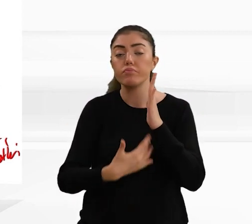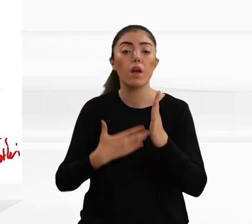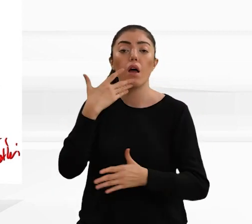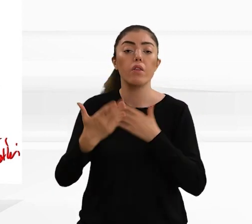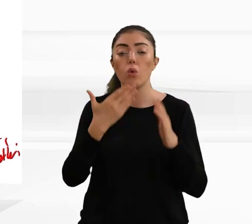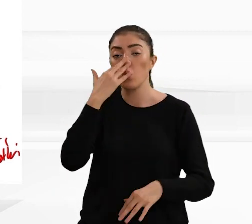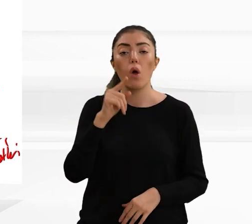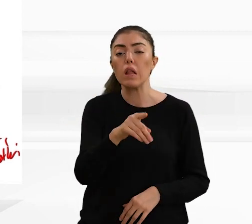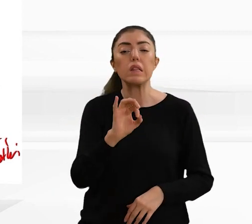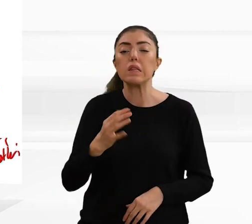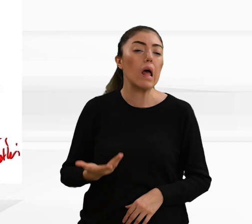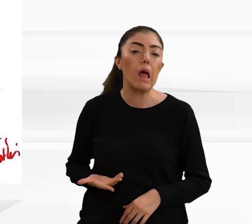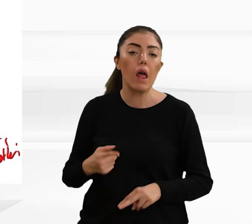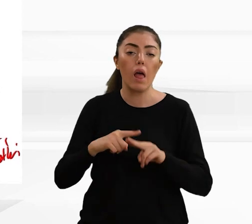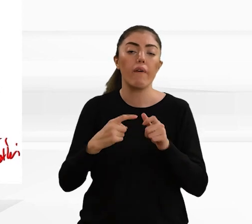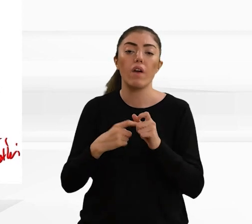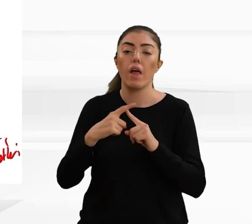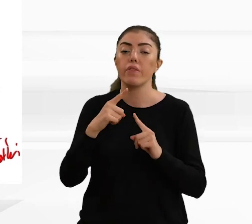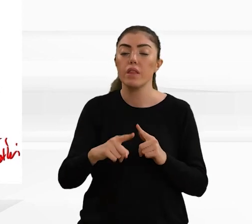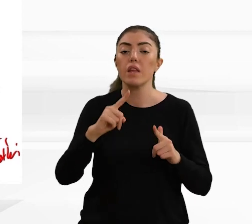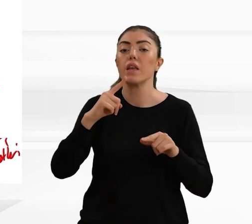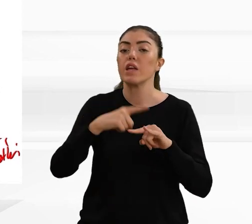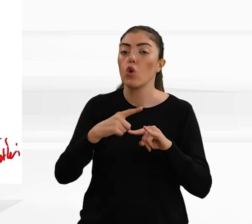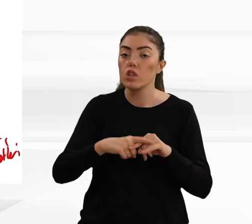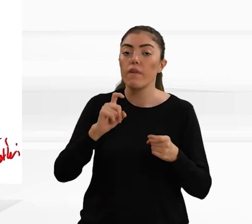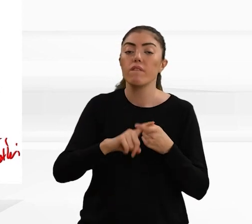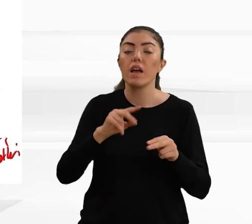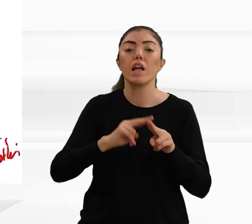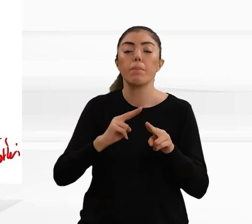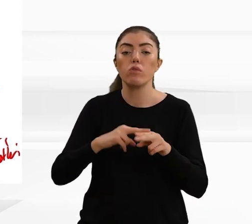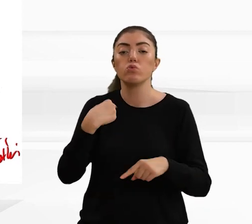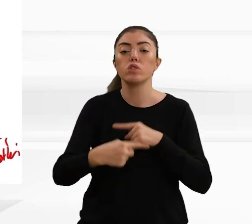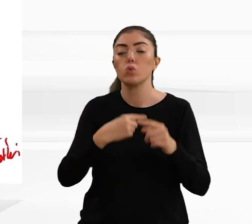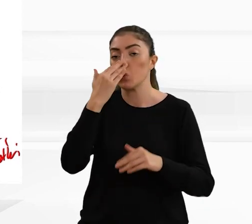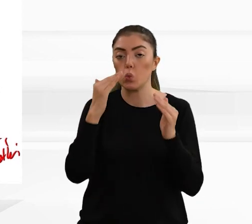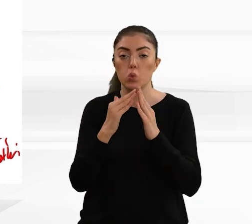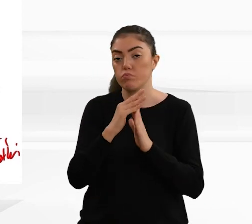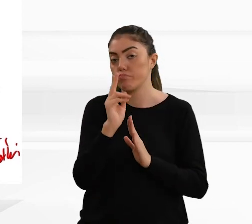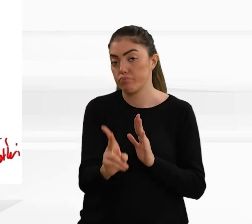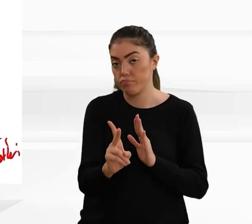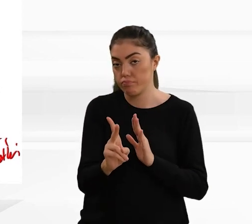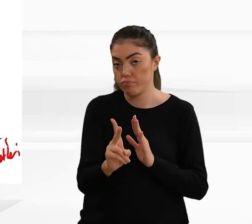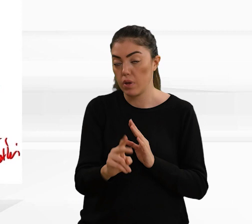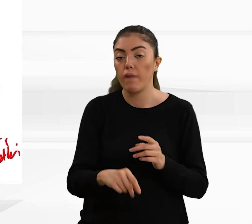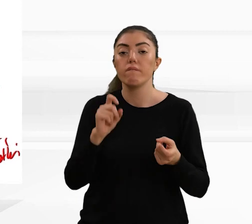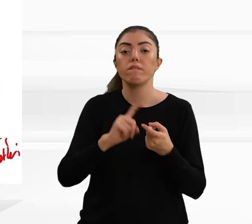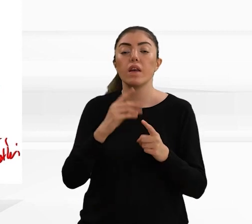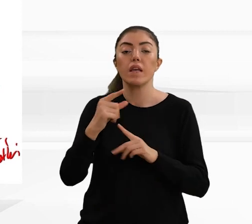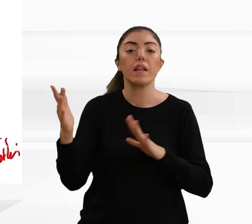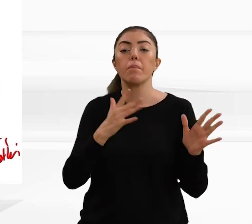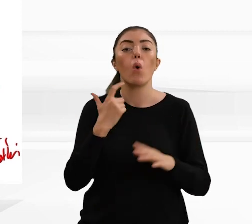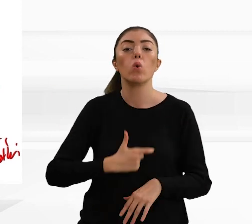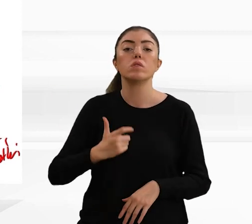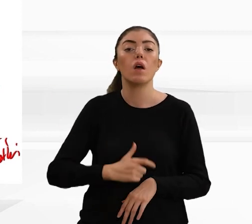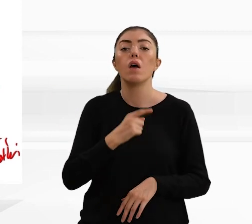bahsedilen doğal afet hidrolojik ve klimatolojik kökenli afetler arasındadır ve iklim